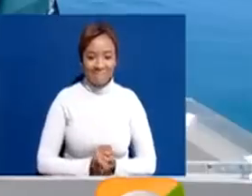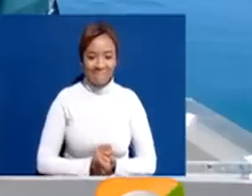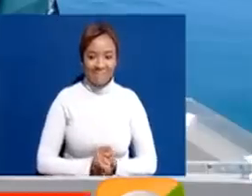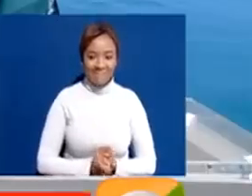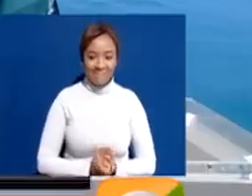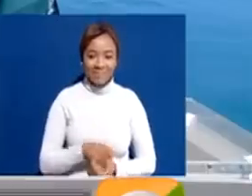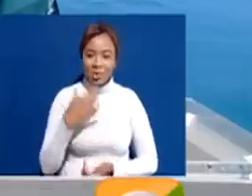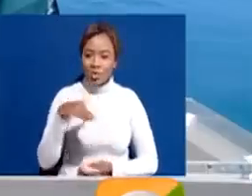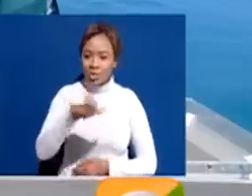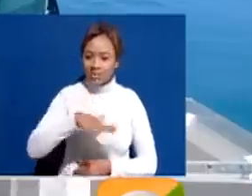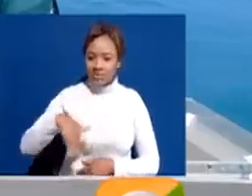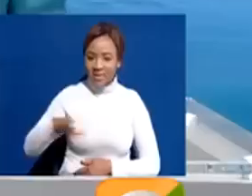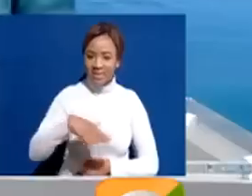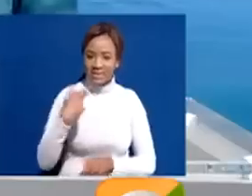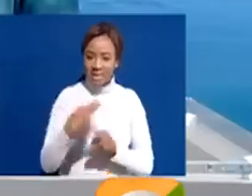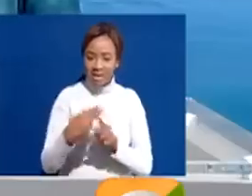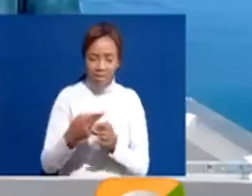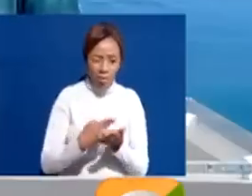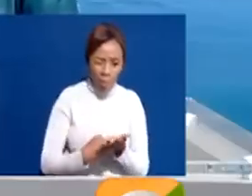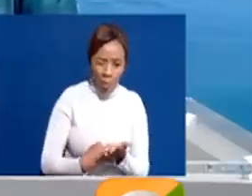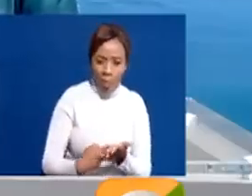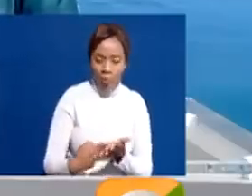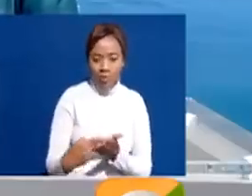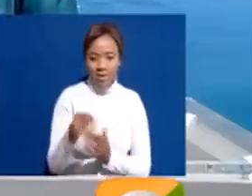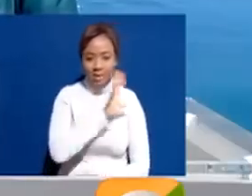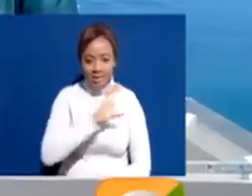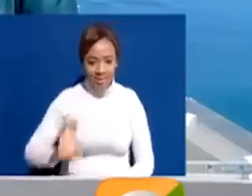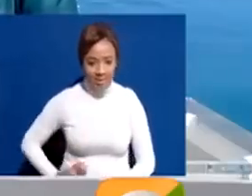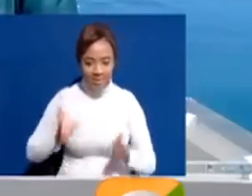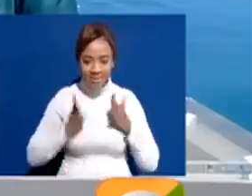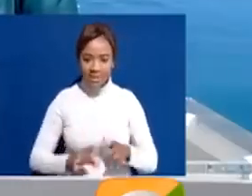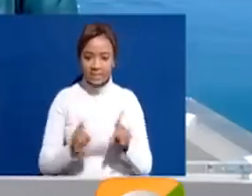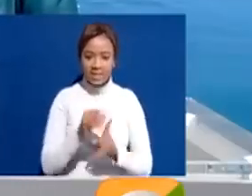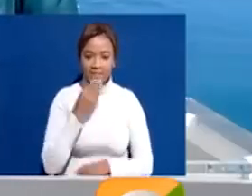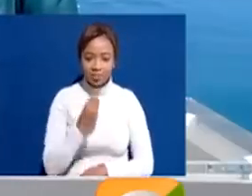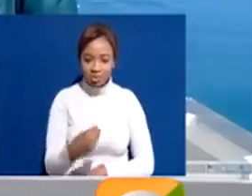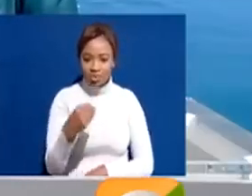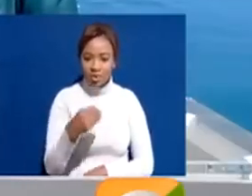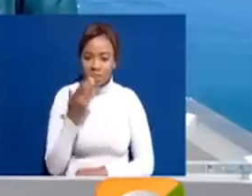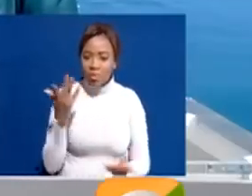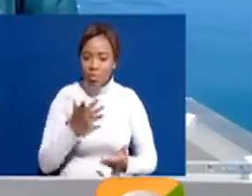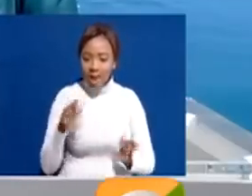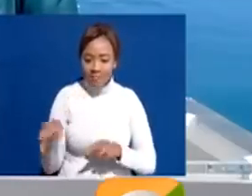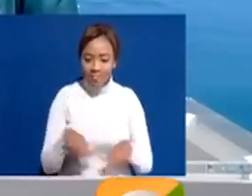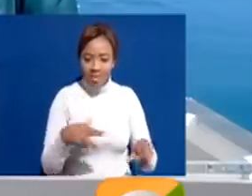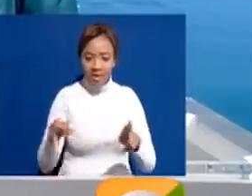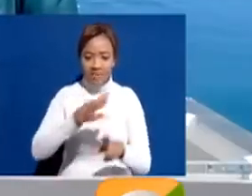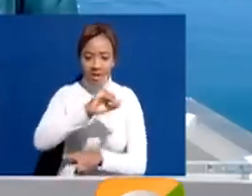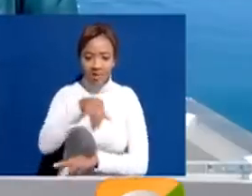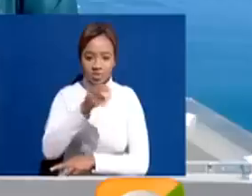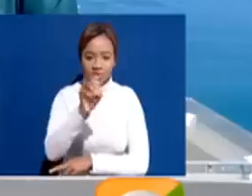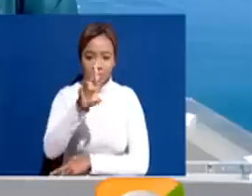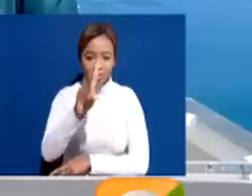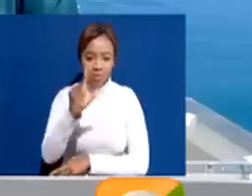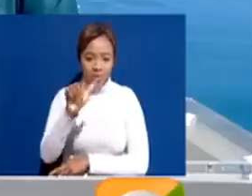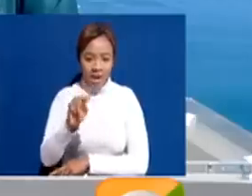Panatambuliwa kama mahali patakatifu katika Ukristo na Uyahudi, huku maelfu wakizuru mto Jordani kila mwaka kujionea mahali Yesu